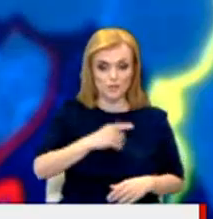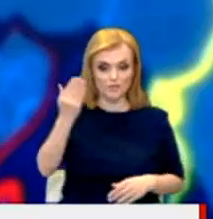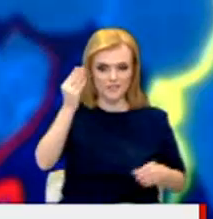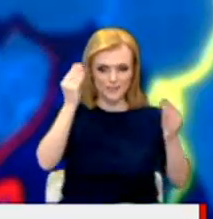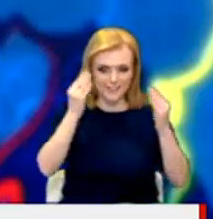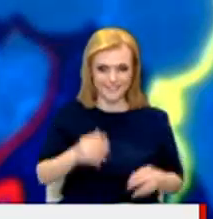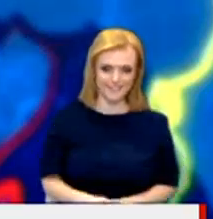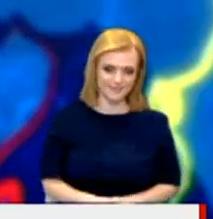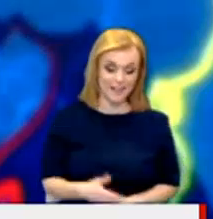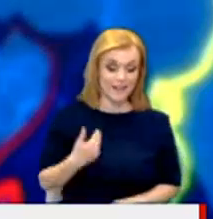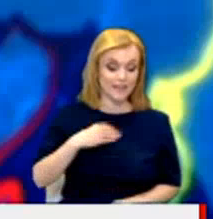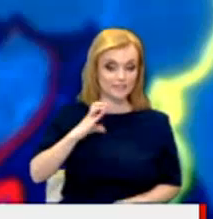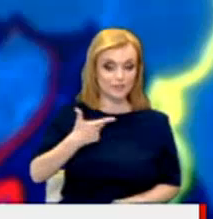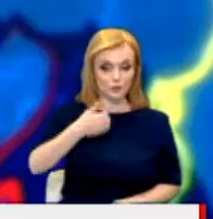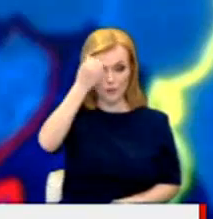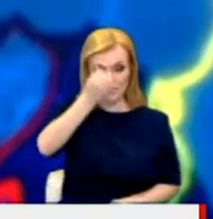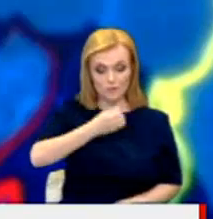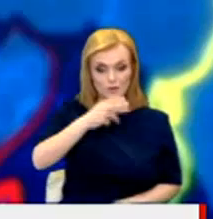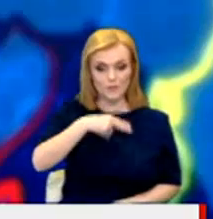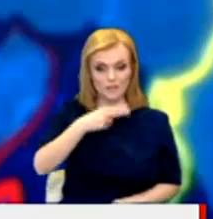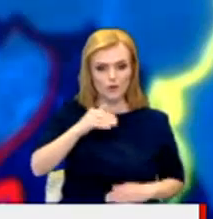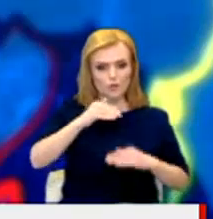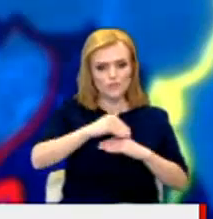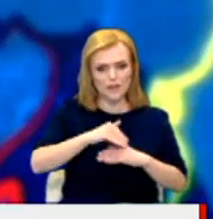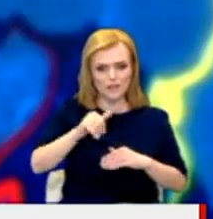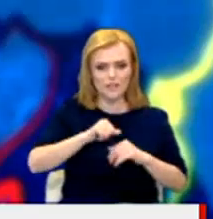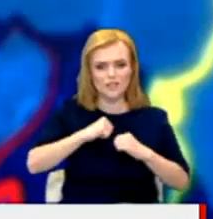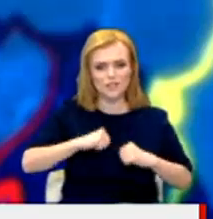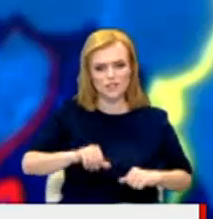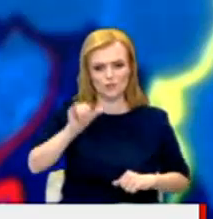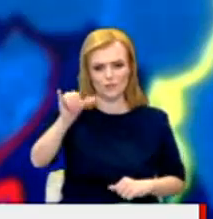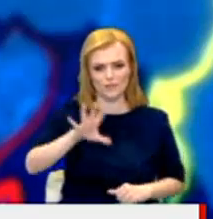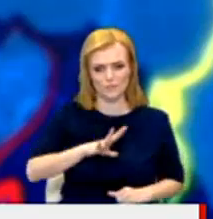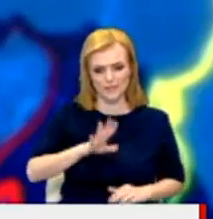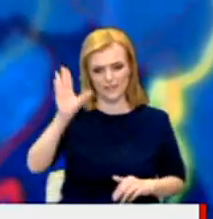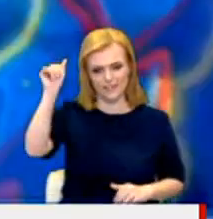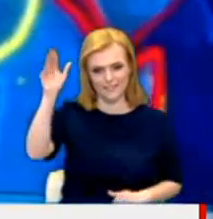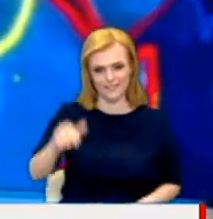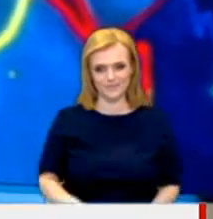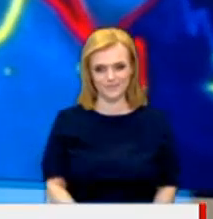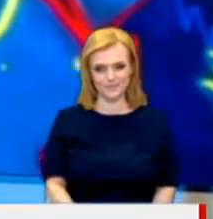dumneavoastră. Eu sunt Stella Dănilă și vă mulțumesc pentru atenție. O seară reușită să aveți. La revedere!